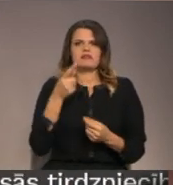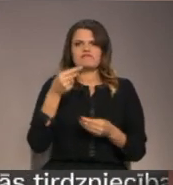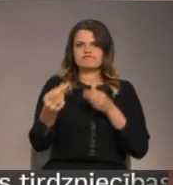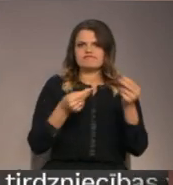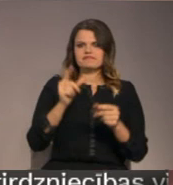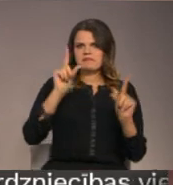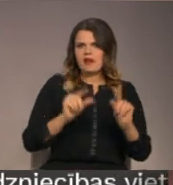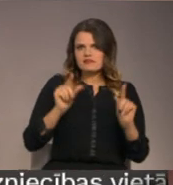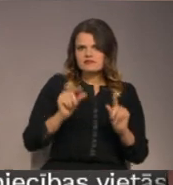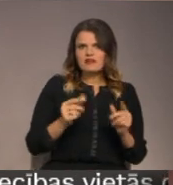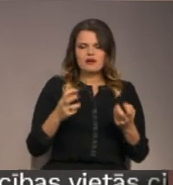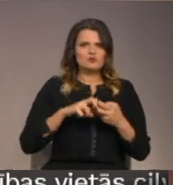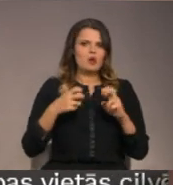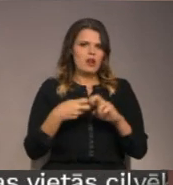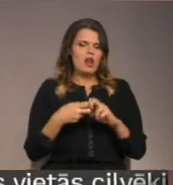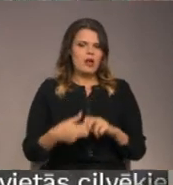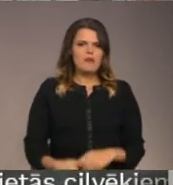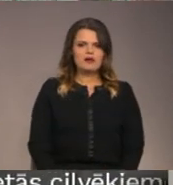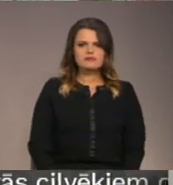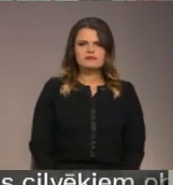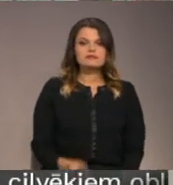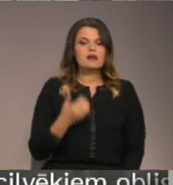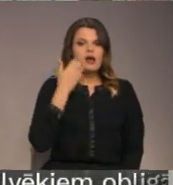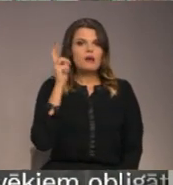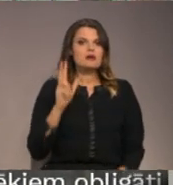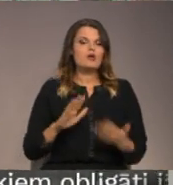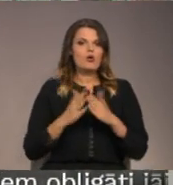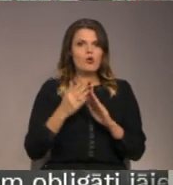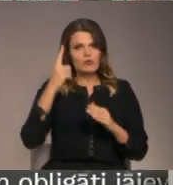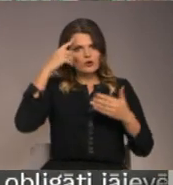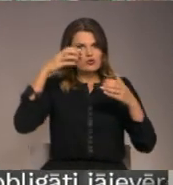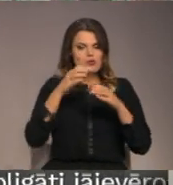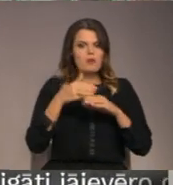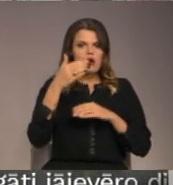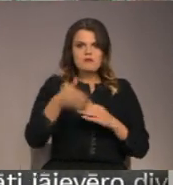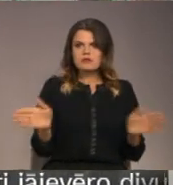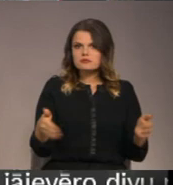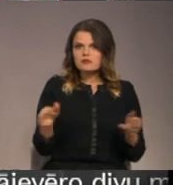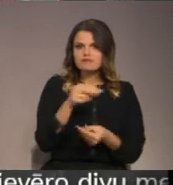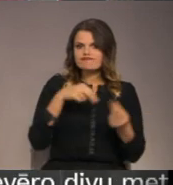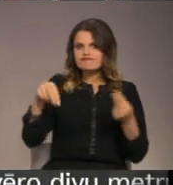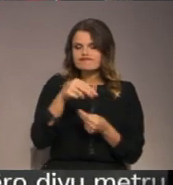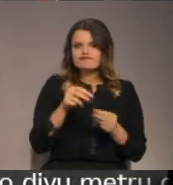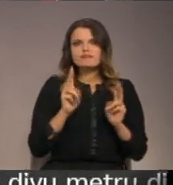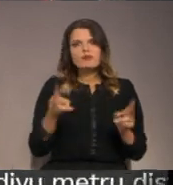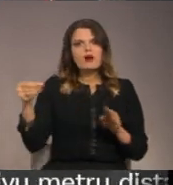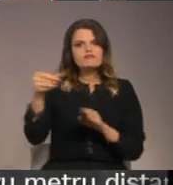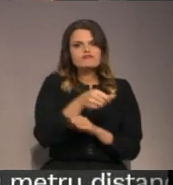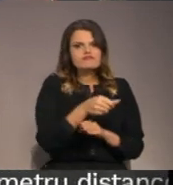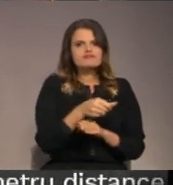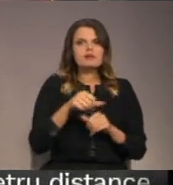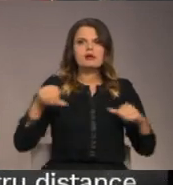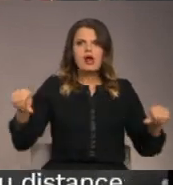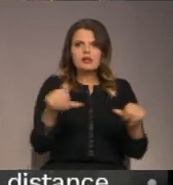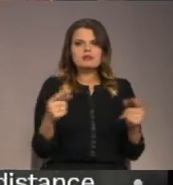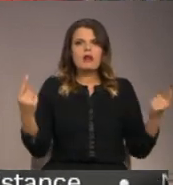plašāk kolēģi no LRT+. Kamēr Daugavpils domes ārkārtas sēdē izskatīts jautājums par to, kā kompensēt karantīnā